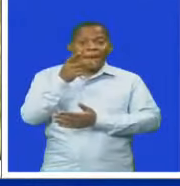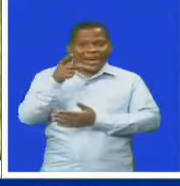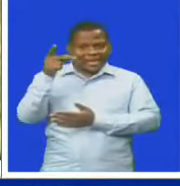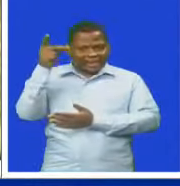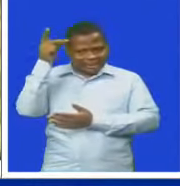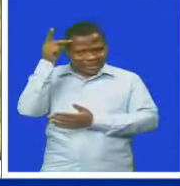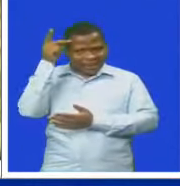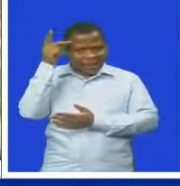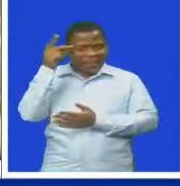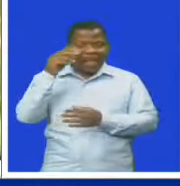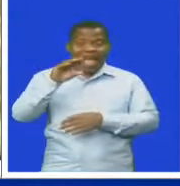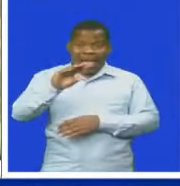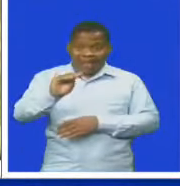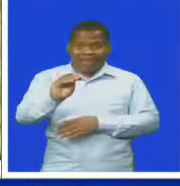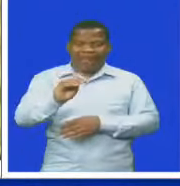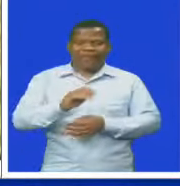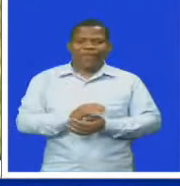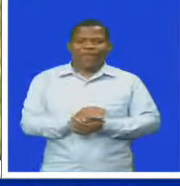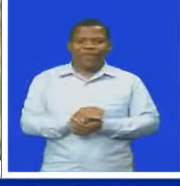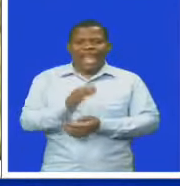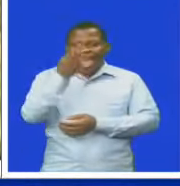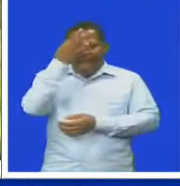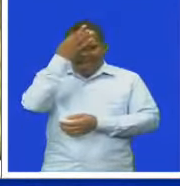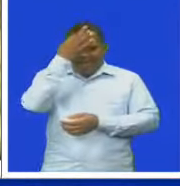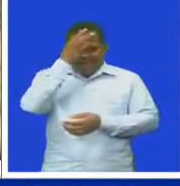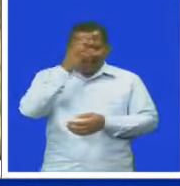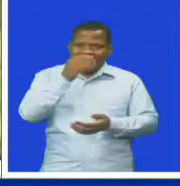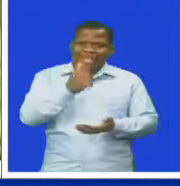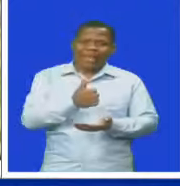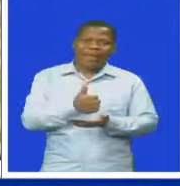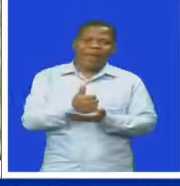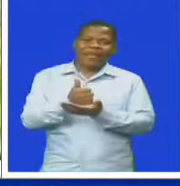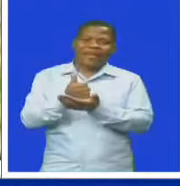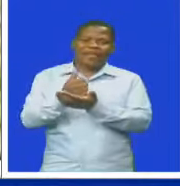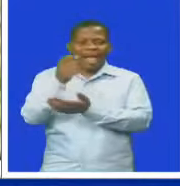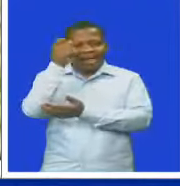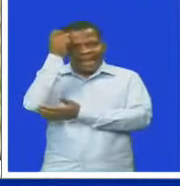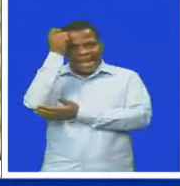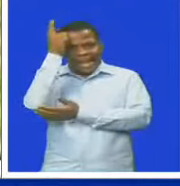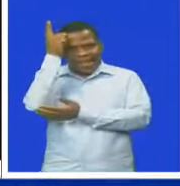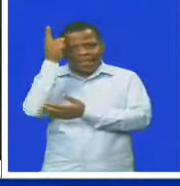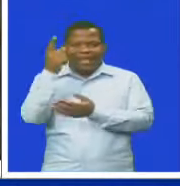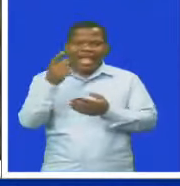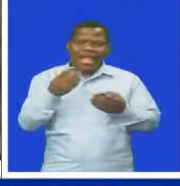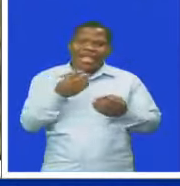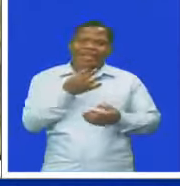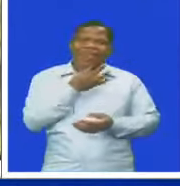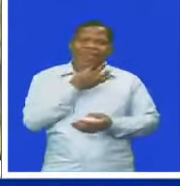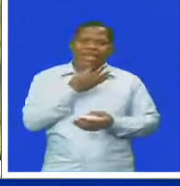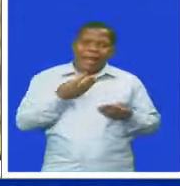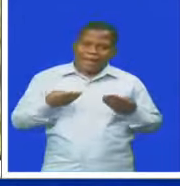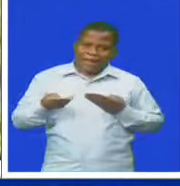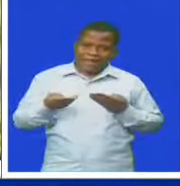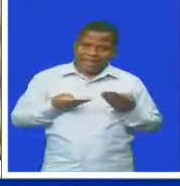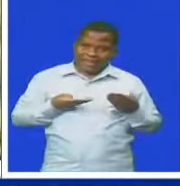hulumende akasekele phela le mibono yebanivana ukuthi baxhubeke babe bosomabhizinisi kuze ukuthi umnotho undlondlobale sibuke umbana umlomusha